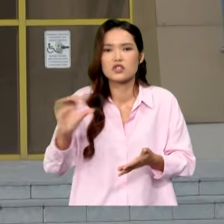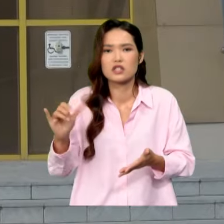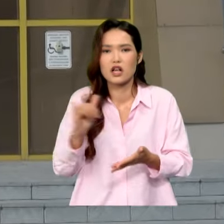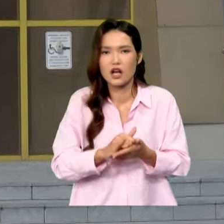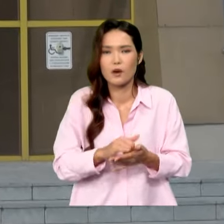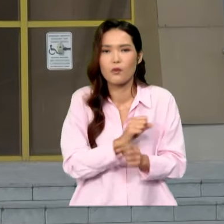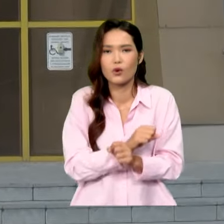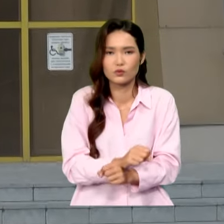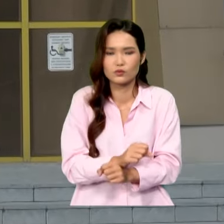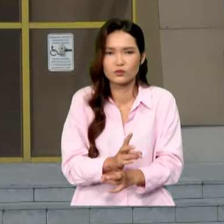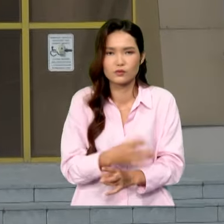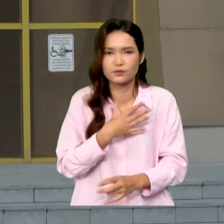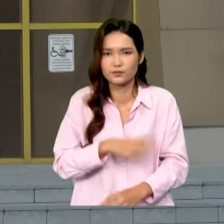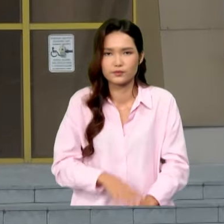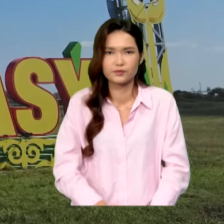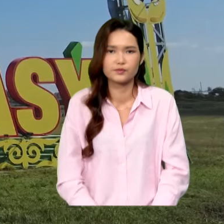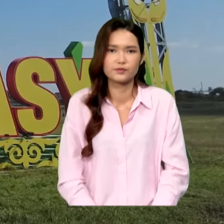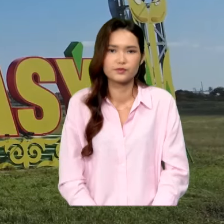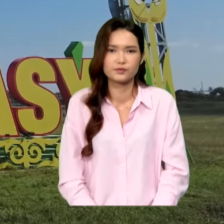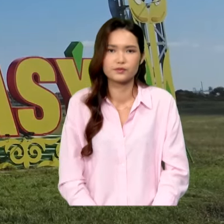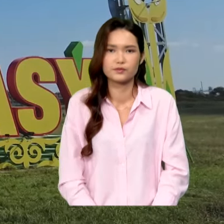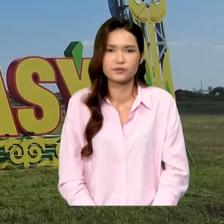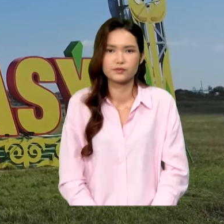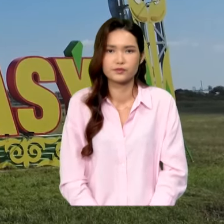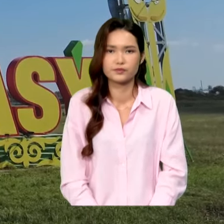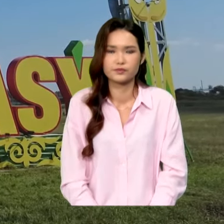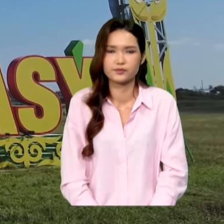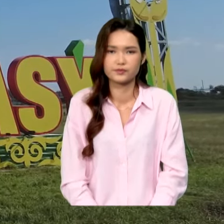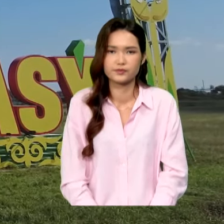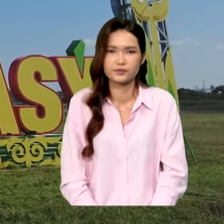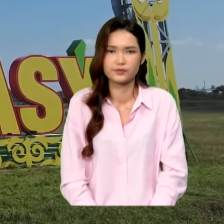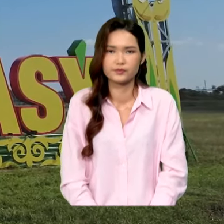режимін тоқтатпаған. Гүлнұр Мұратқызы, Ғабиден Жолқышев, Атамекен Бизнес, Қостанай.